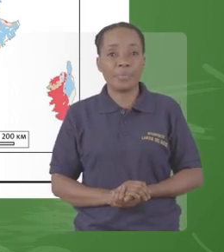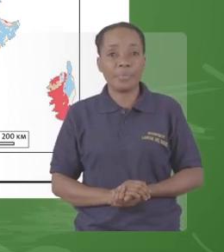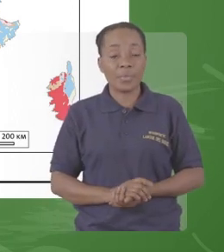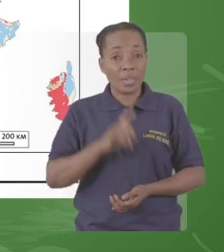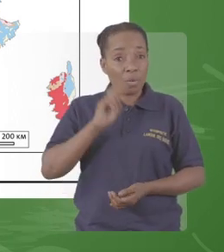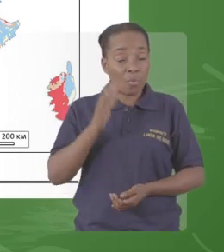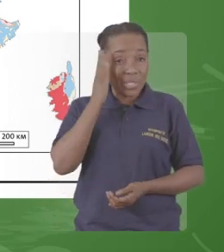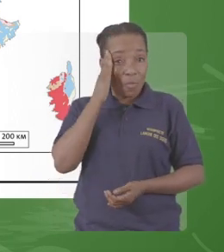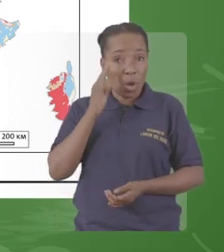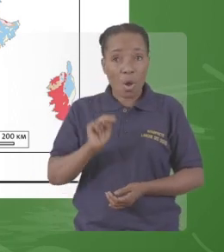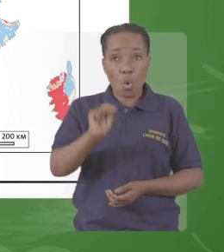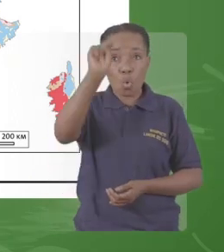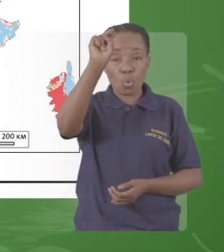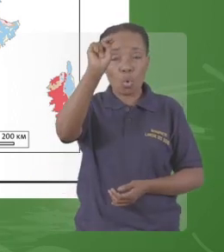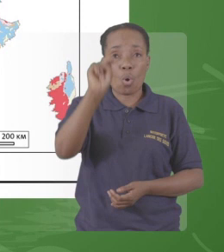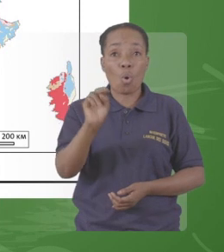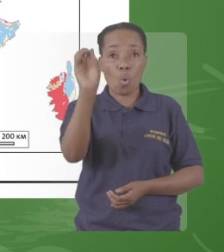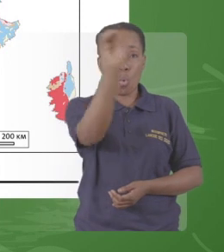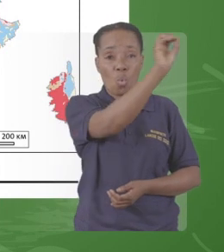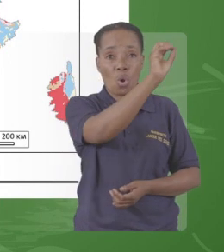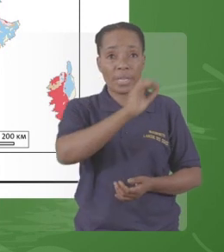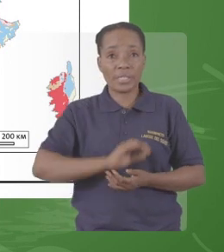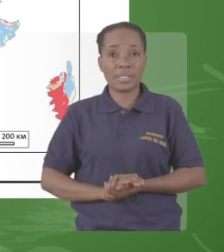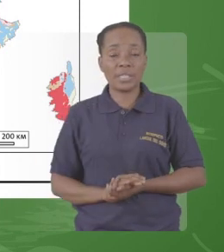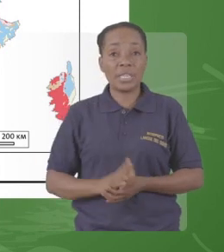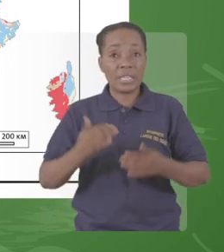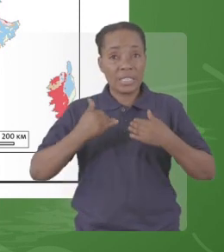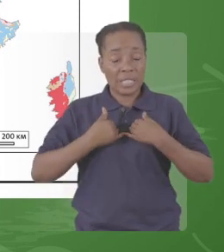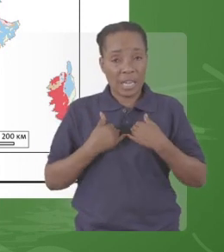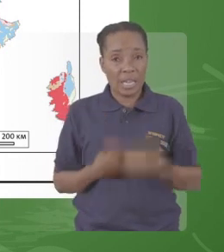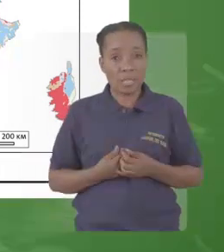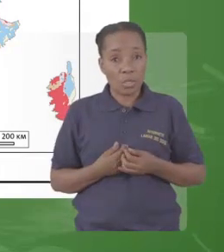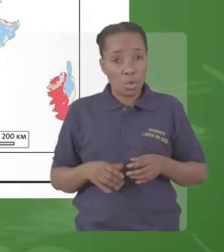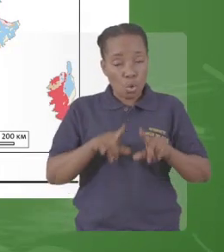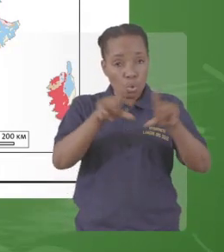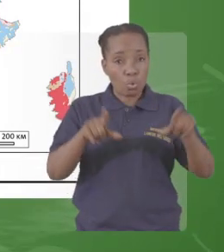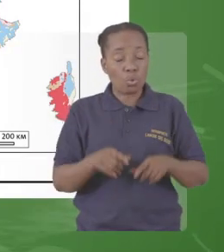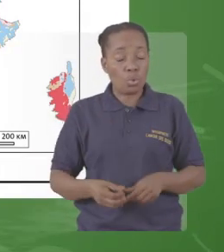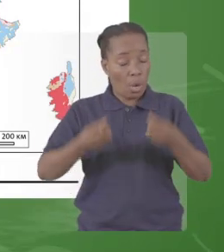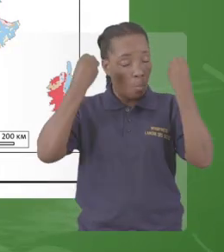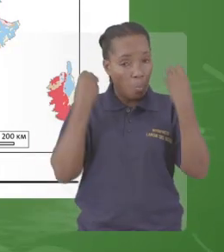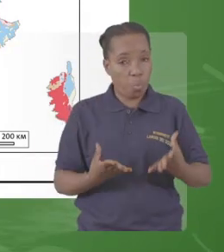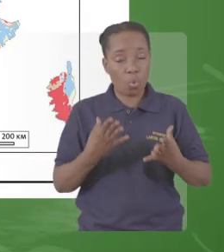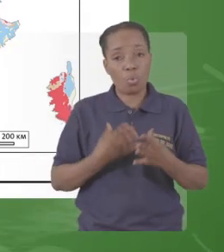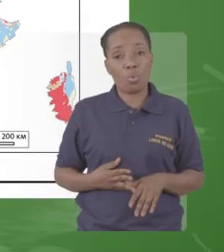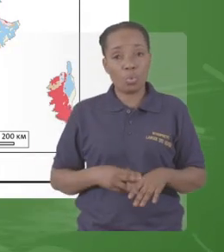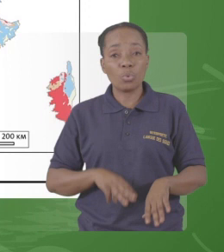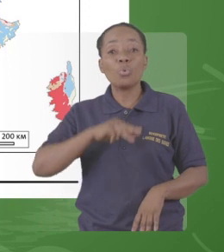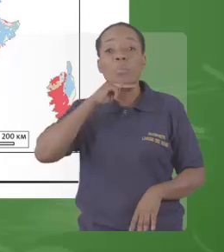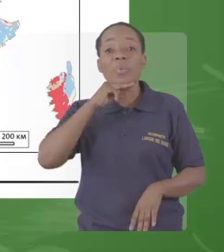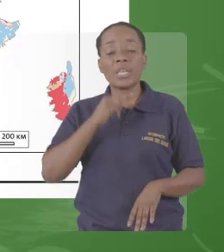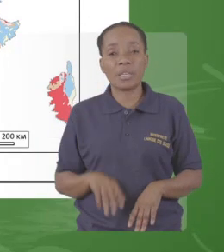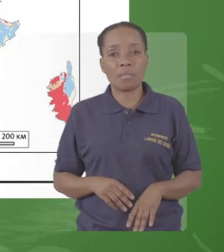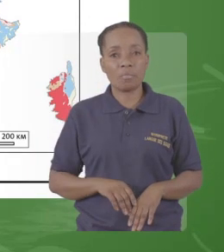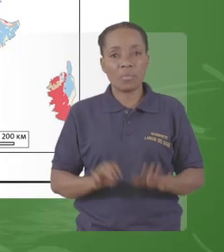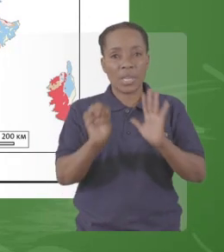ouest du pays, au nord-ouest, une grande région minière constituée de bauxite,